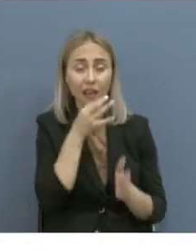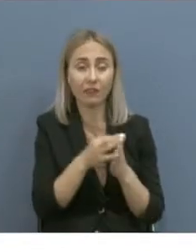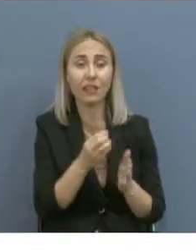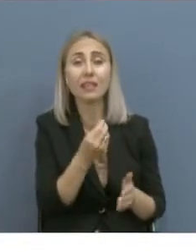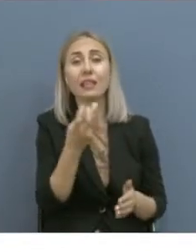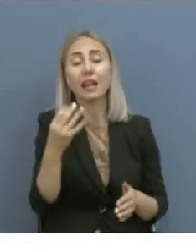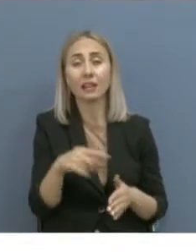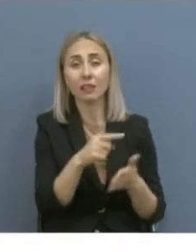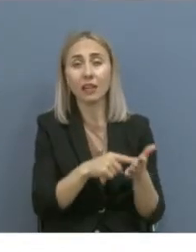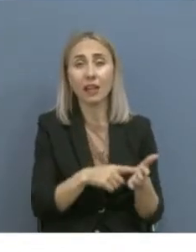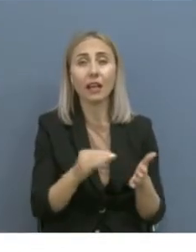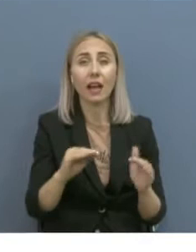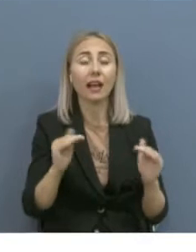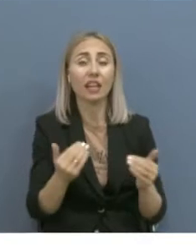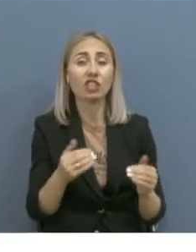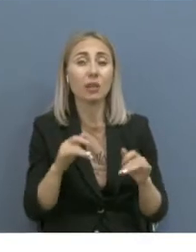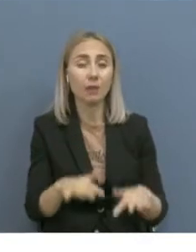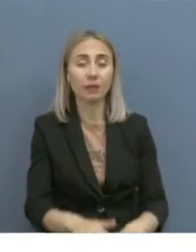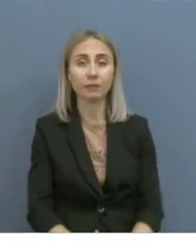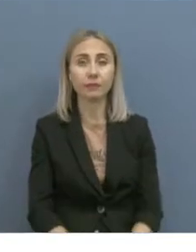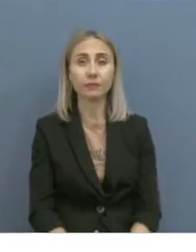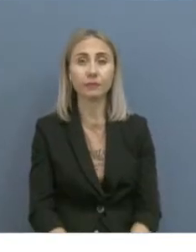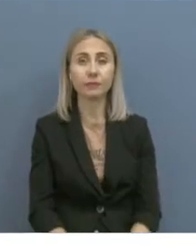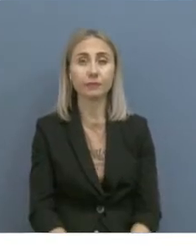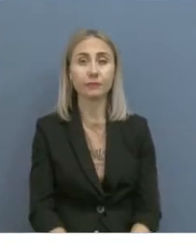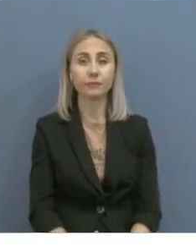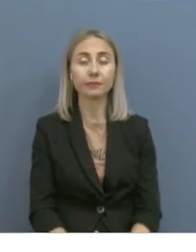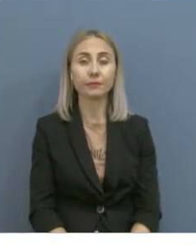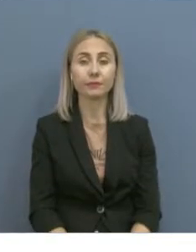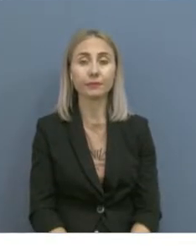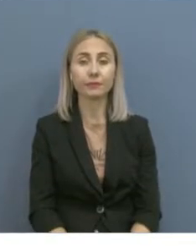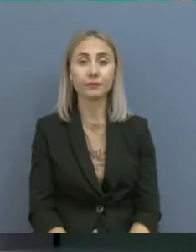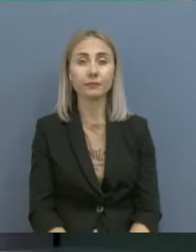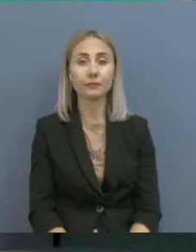түрлі сауалдарын қойды. Мақпалай Бабина, Ермек Махметов, Көкше ақпарат.